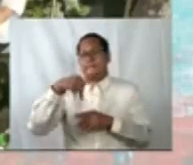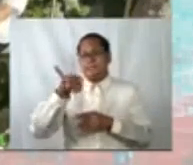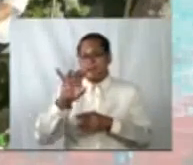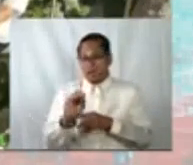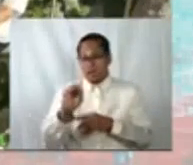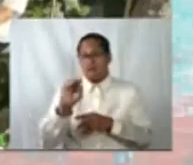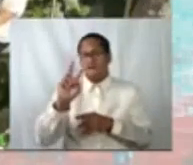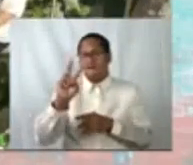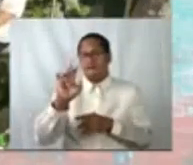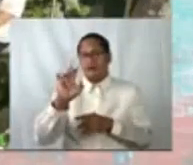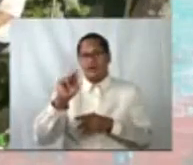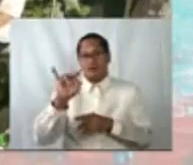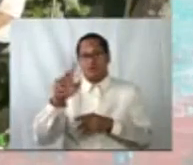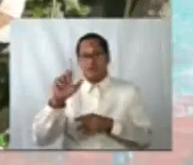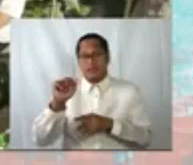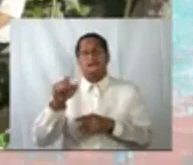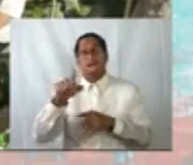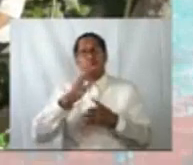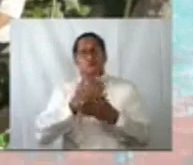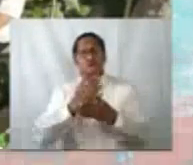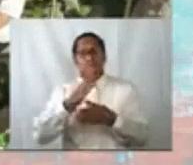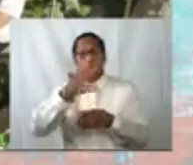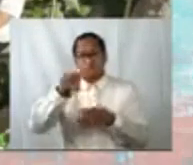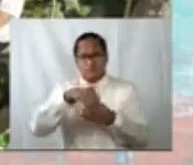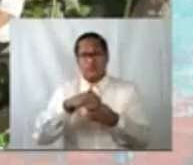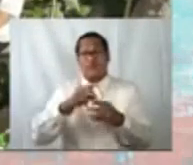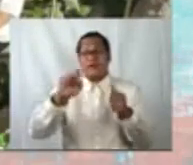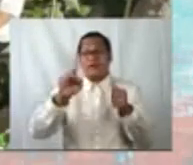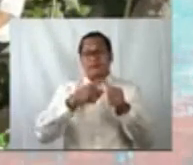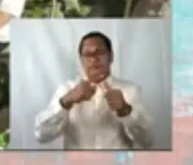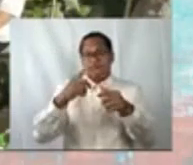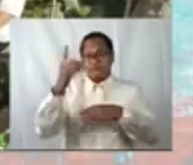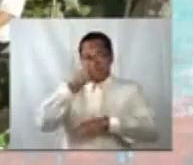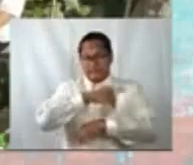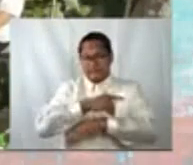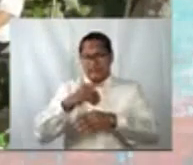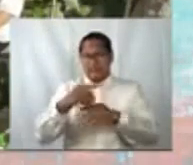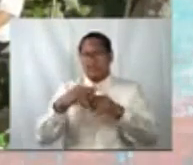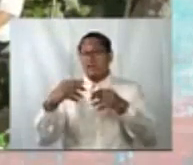Ang problema, first days of the revolution pa lang